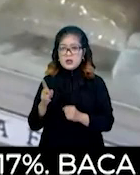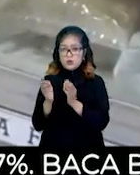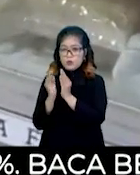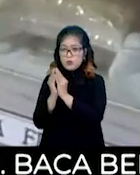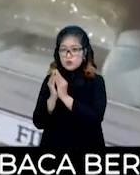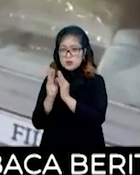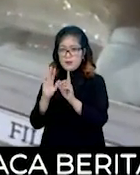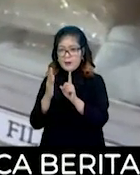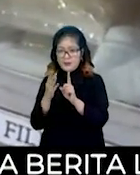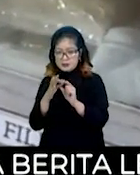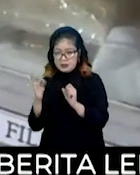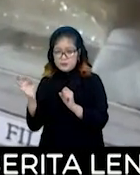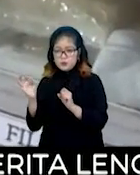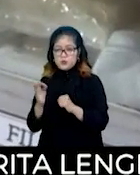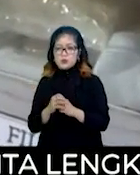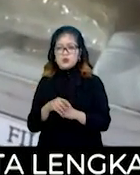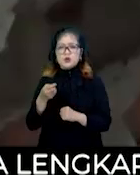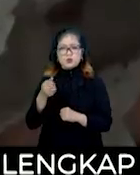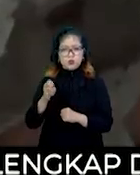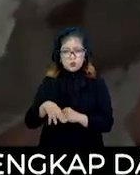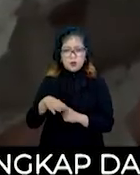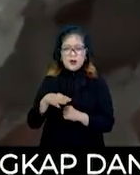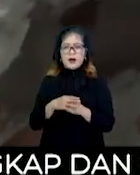ibu ya? Murah ini.